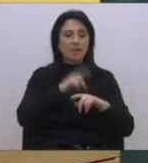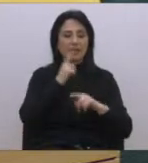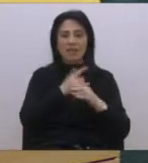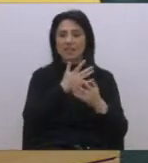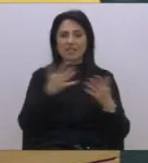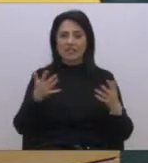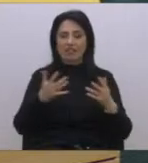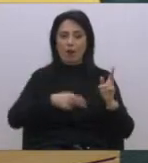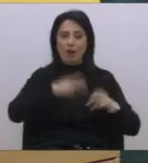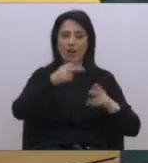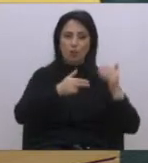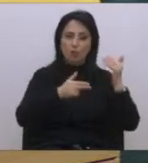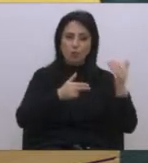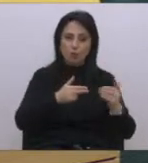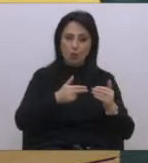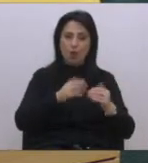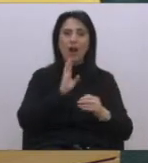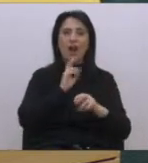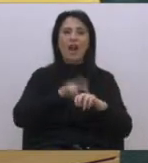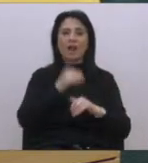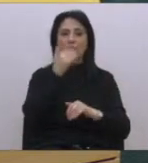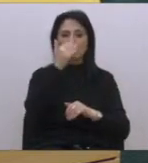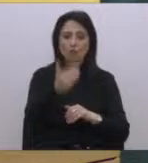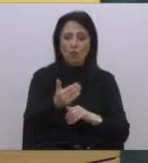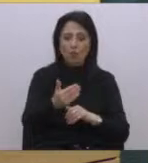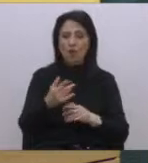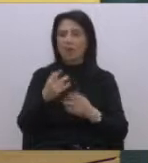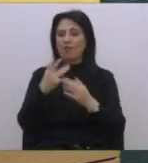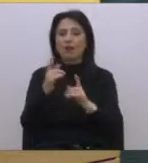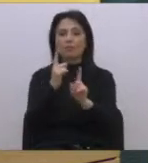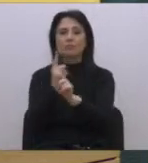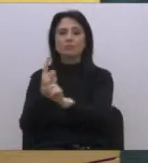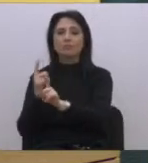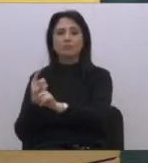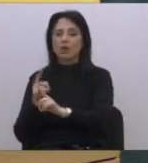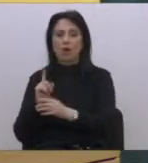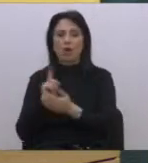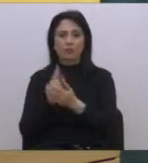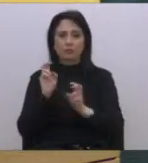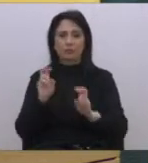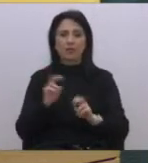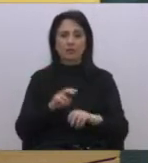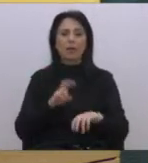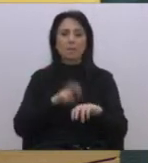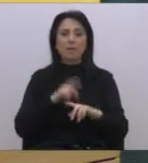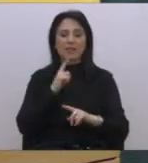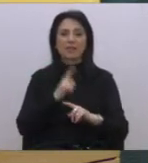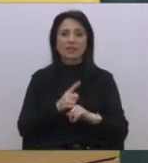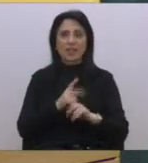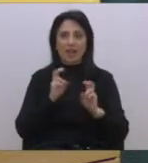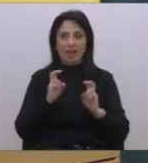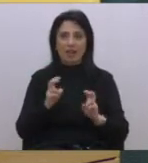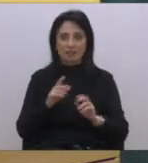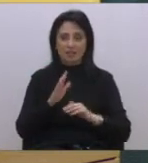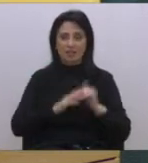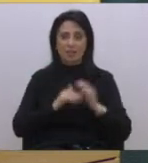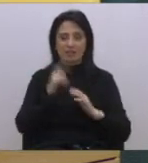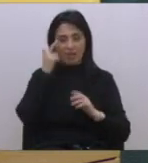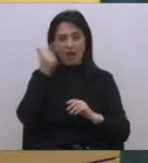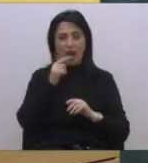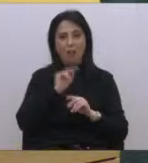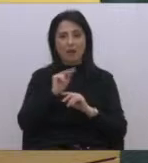Კერძოდ, სერტიფიცირებული ექთინის პოზიცია შეეფერება პროფესიული საექთნო ან პროფესიული მიანი ექთინის